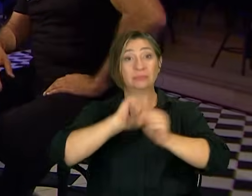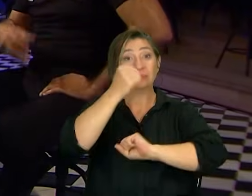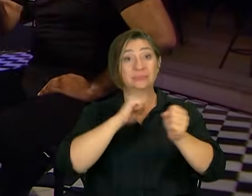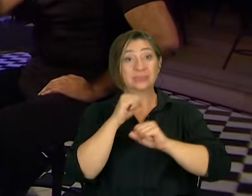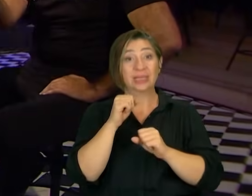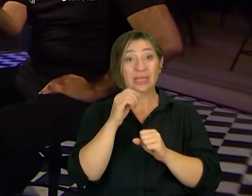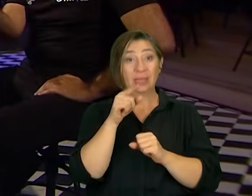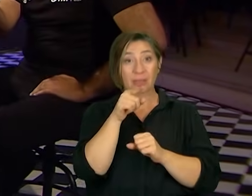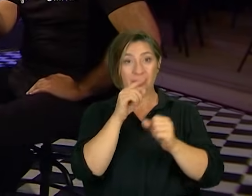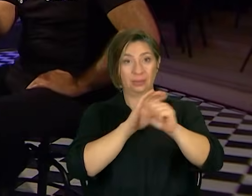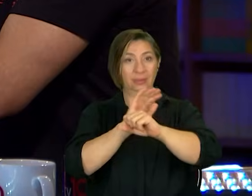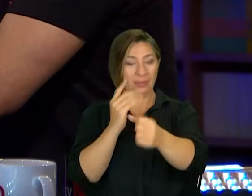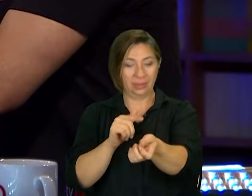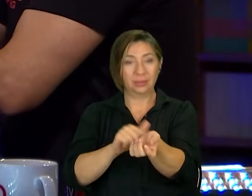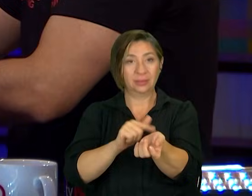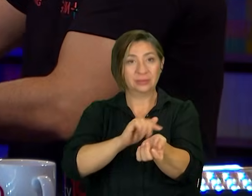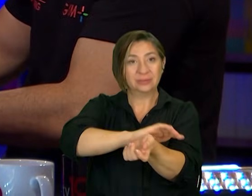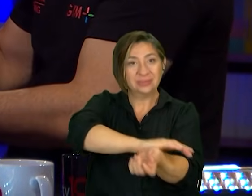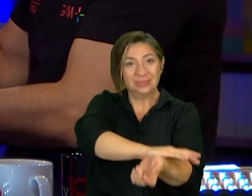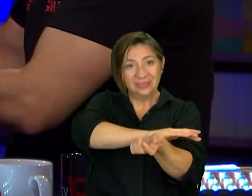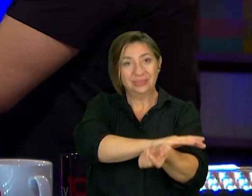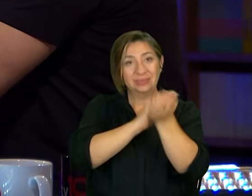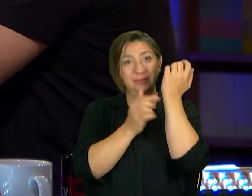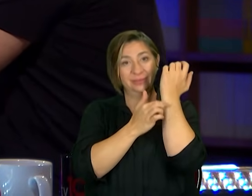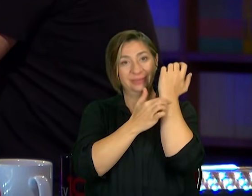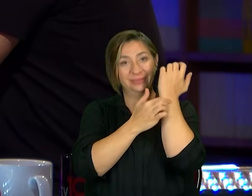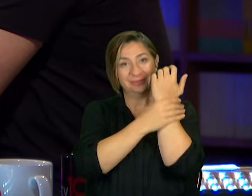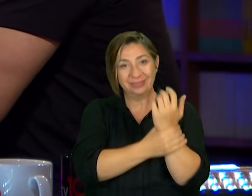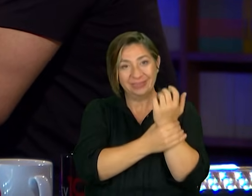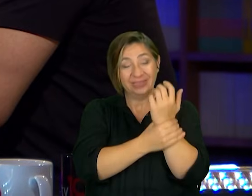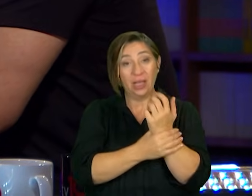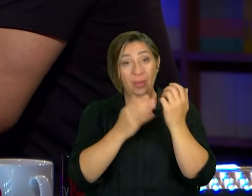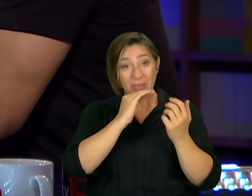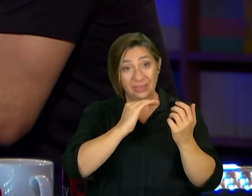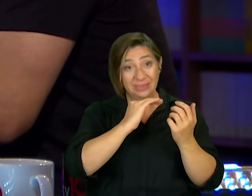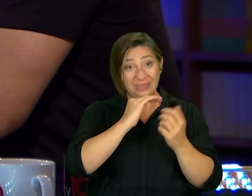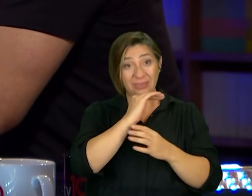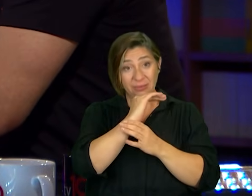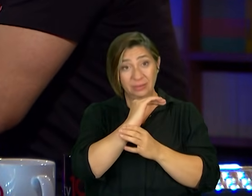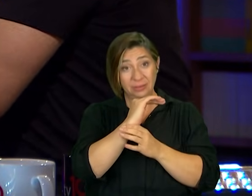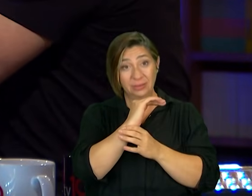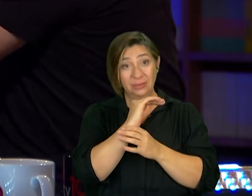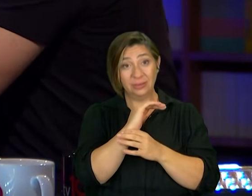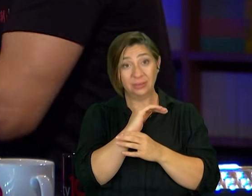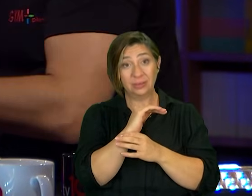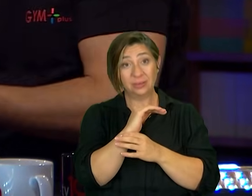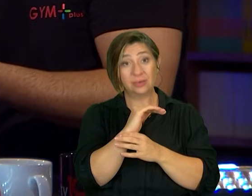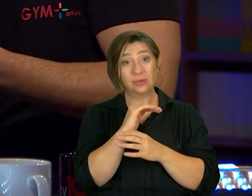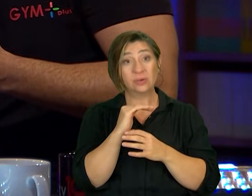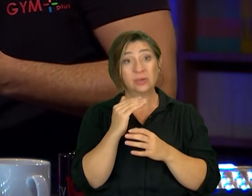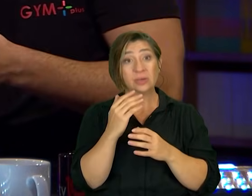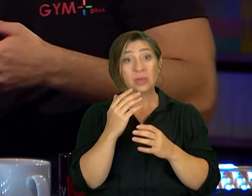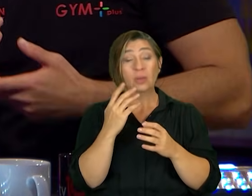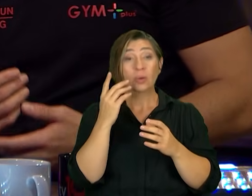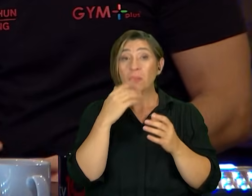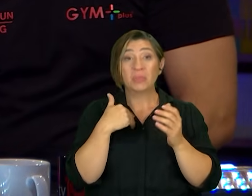Neden? Ekleme doğru. Mesela bastır bana, normalde benim dengemi bozabilir, bastır. Ama şimdi normalde, evet bastır. Normalde ekleme doğru